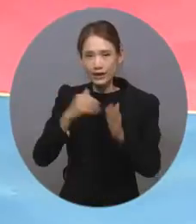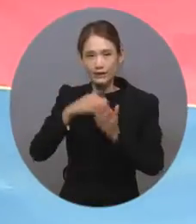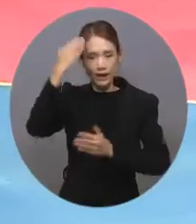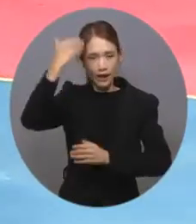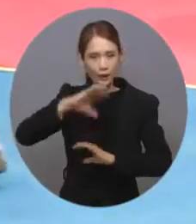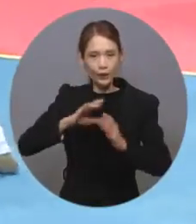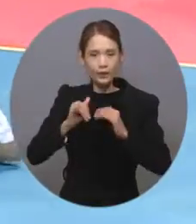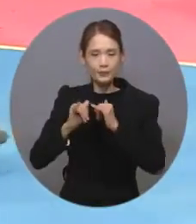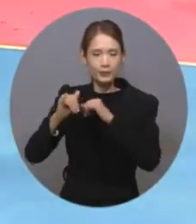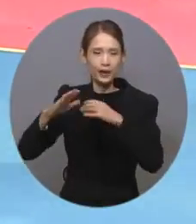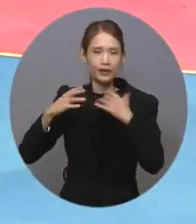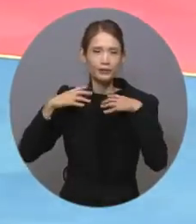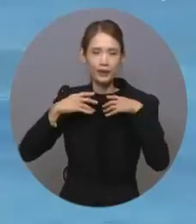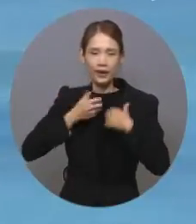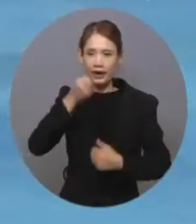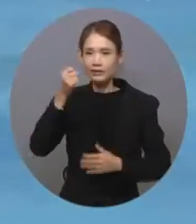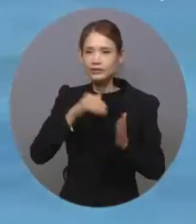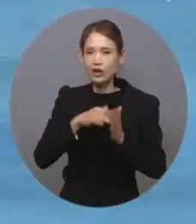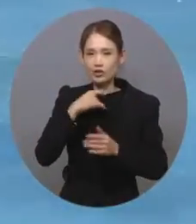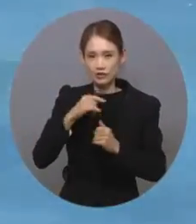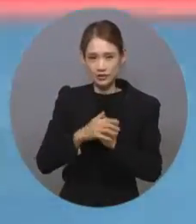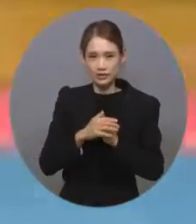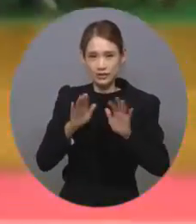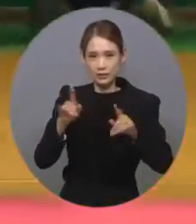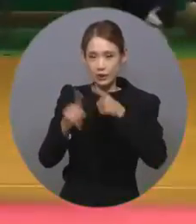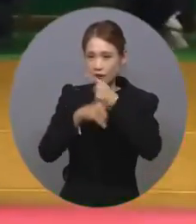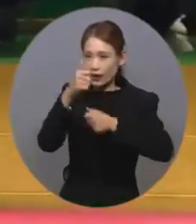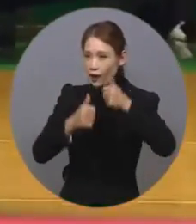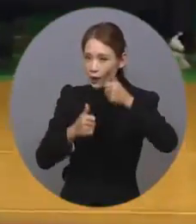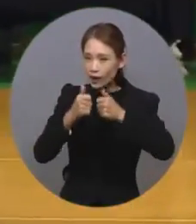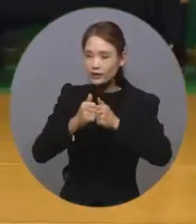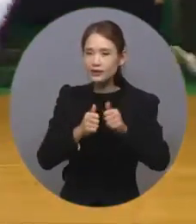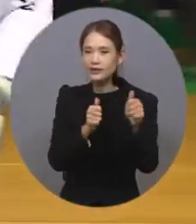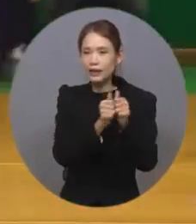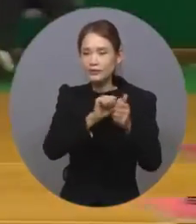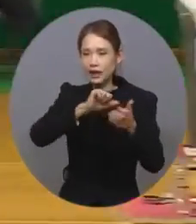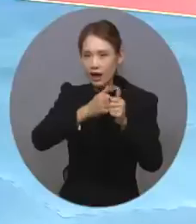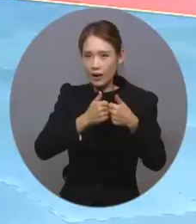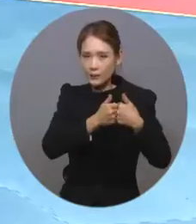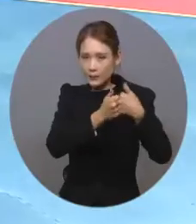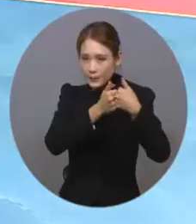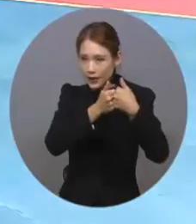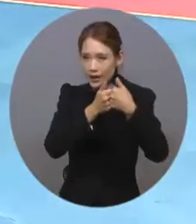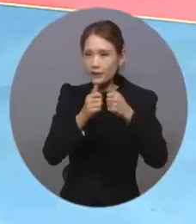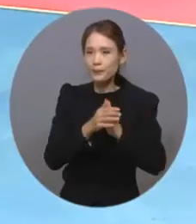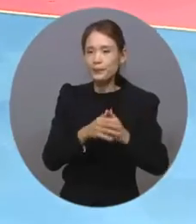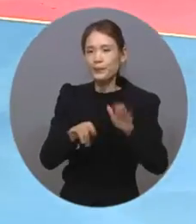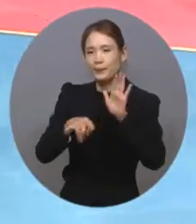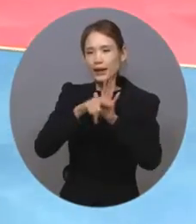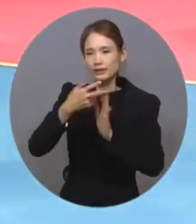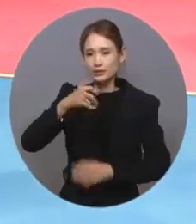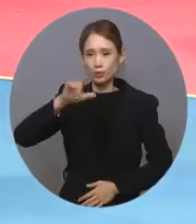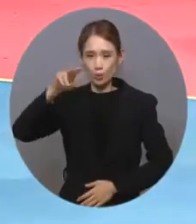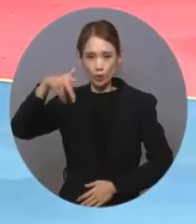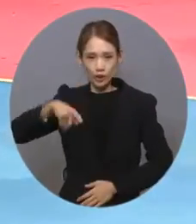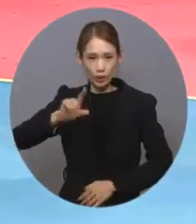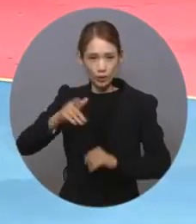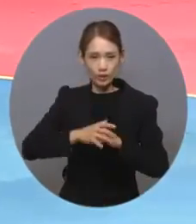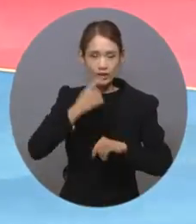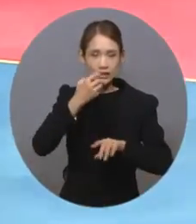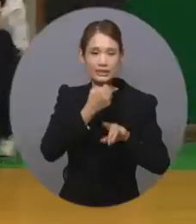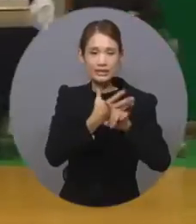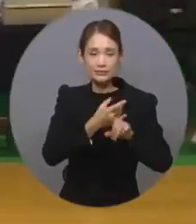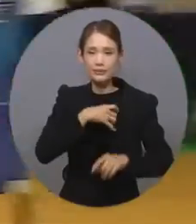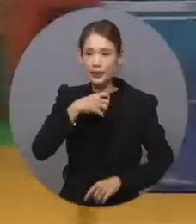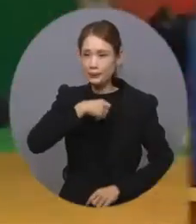위상을 드높인 바 있습니다. 이번 대회에서도 남자 겨루기 -75kg 한팔 종목에서 금메달을